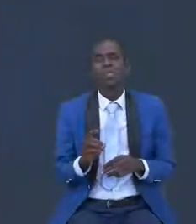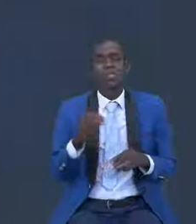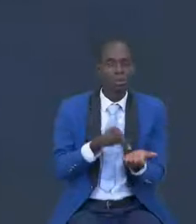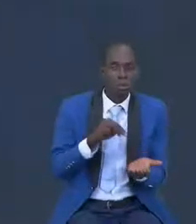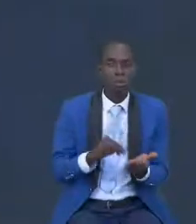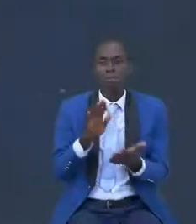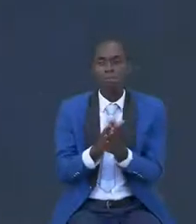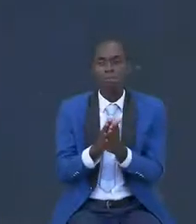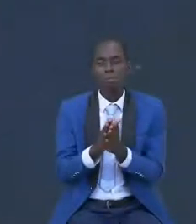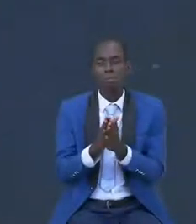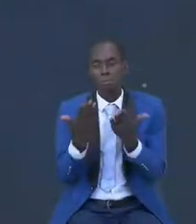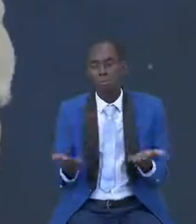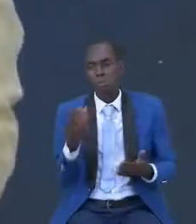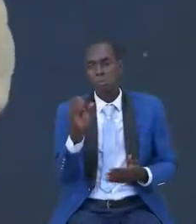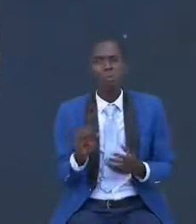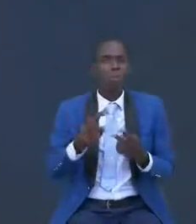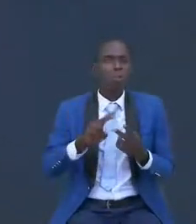Nommées ou qui n'ont pas de nom. Si